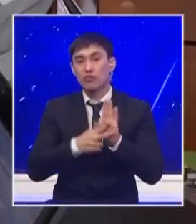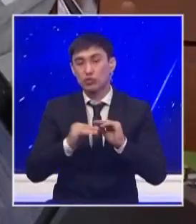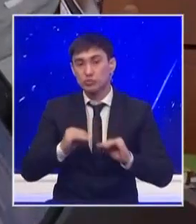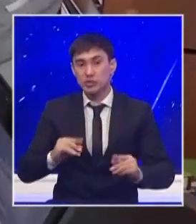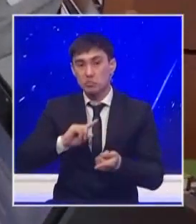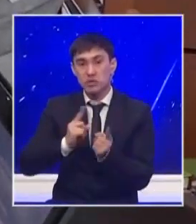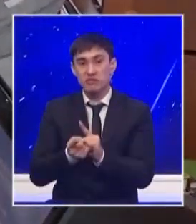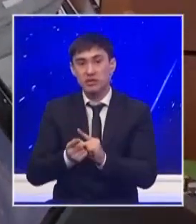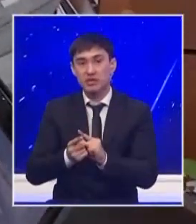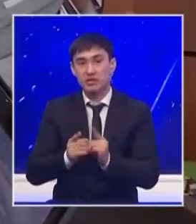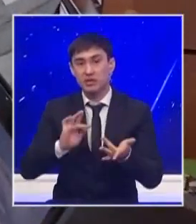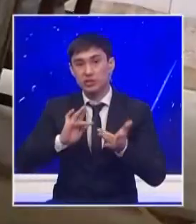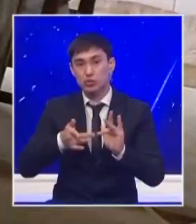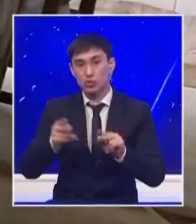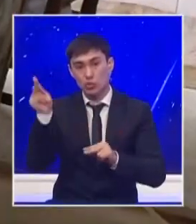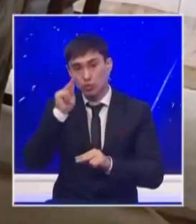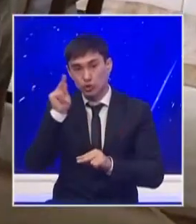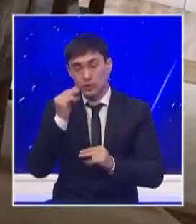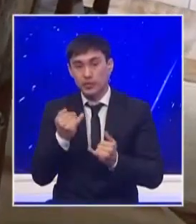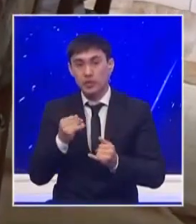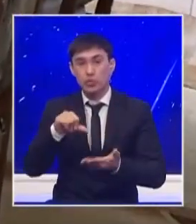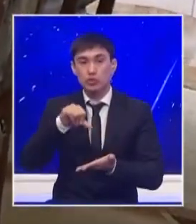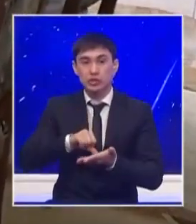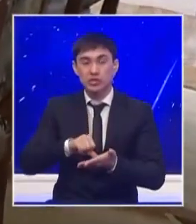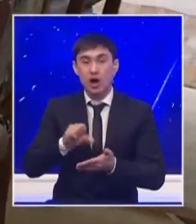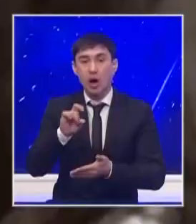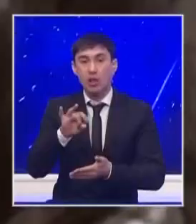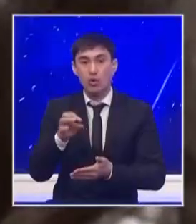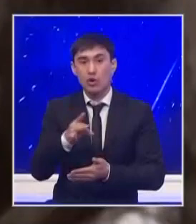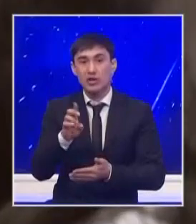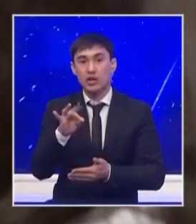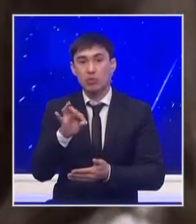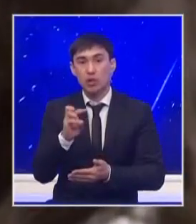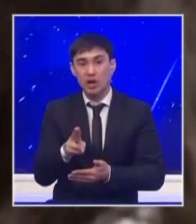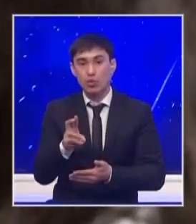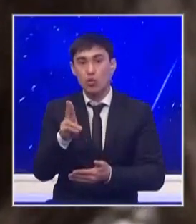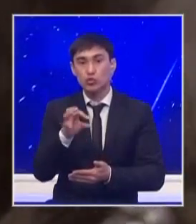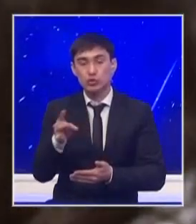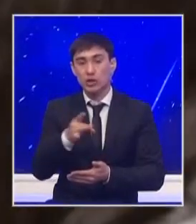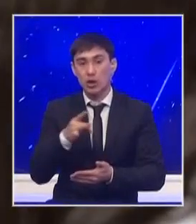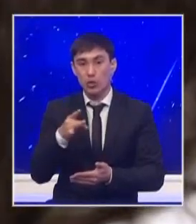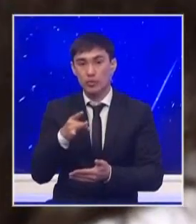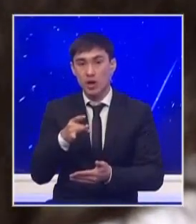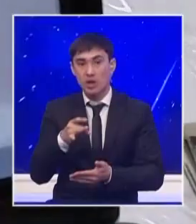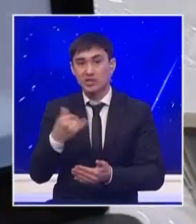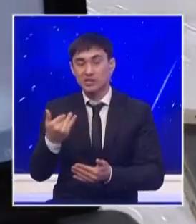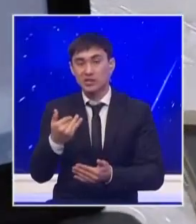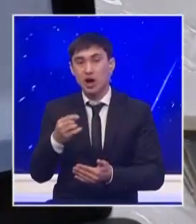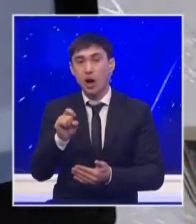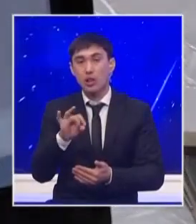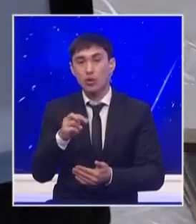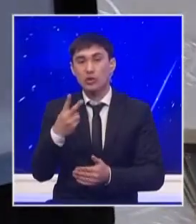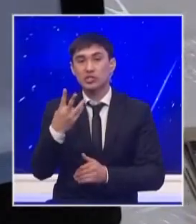переведены на дистанционное обучение это учащиеся алакульского кербулакского и коксуского районов из них